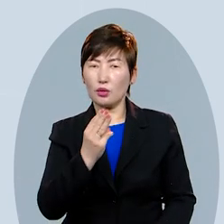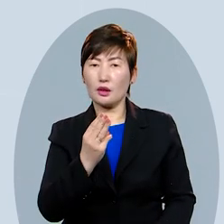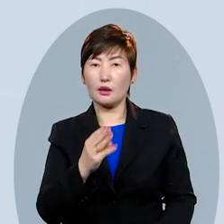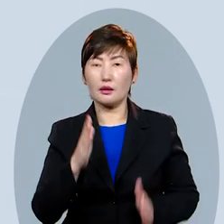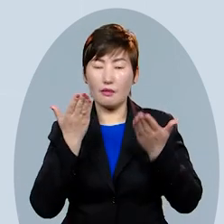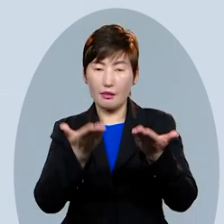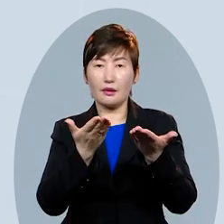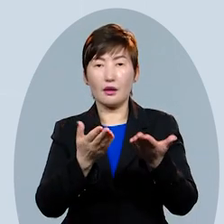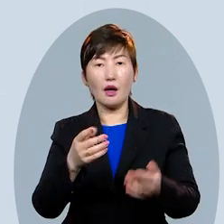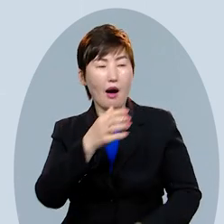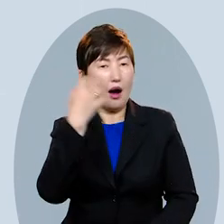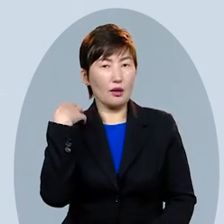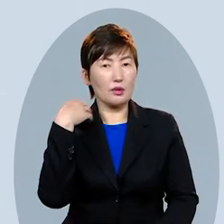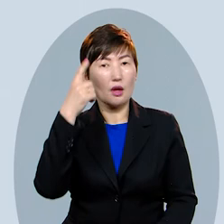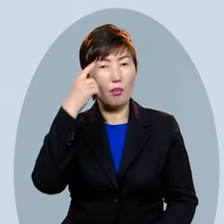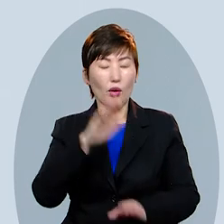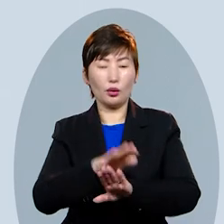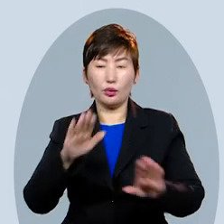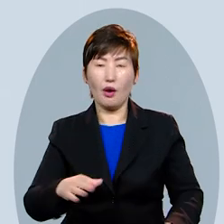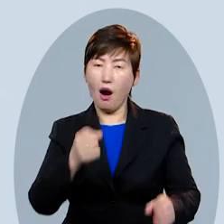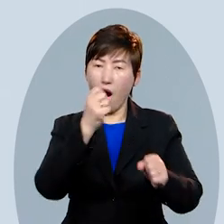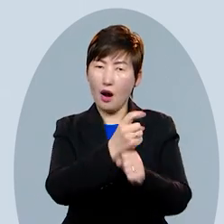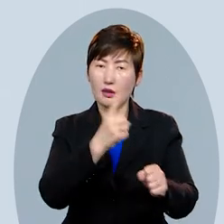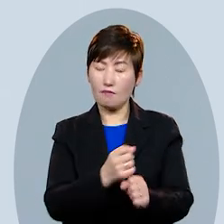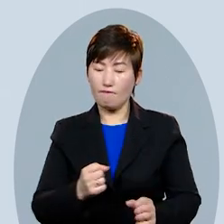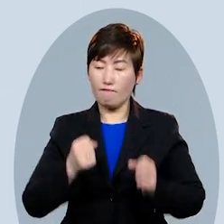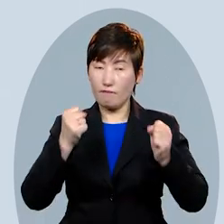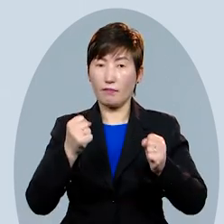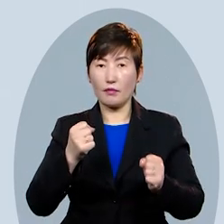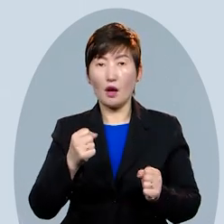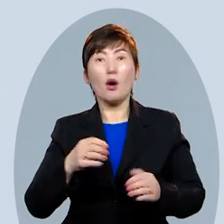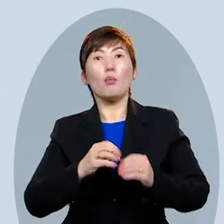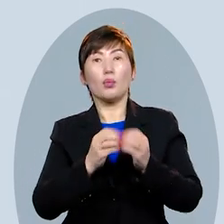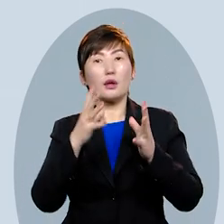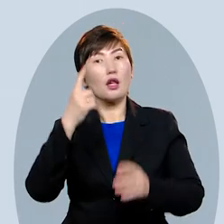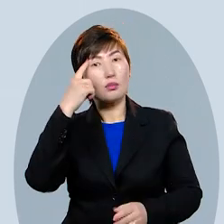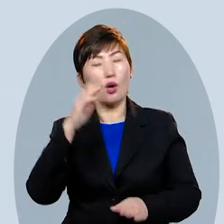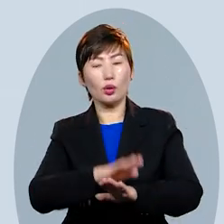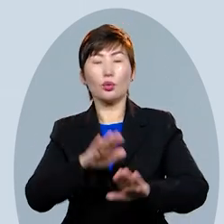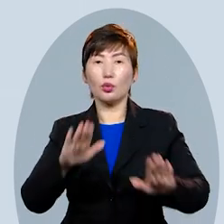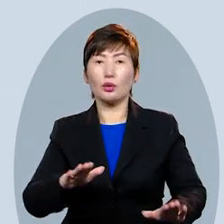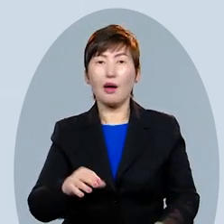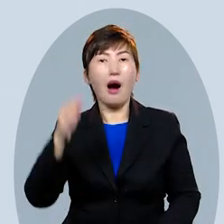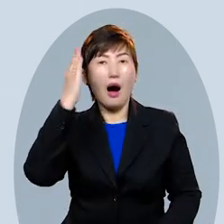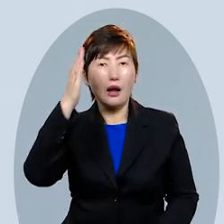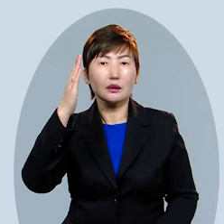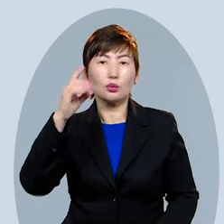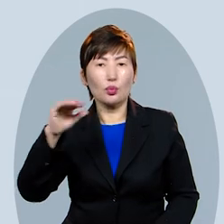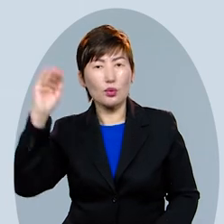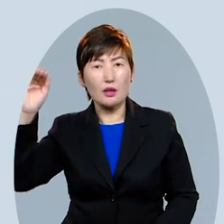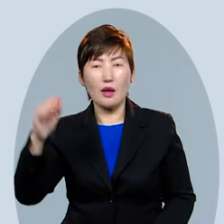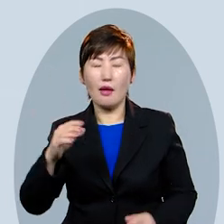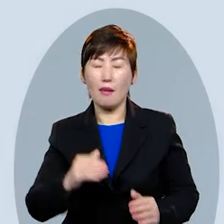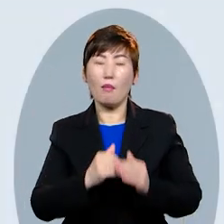хүүхэд, үнэнч шударгаыг дээдэлдэг хариуцлагатай Монгол хүүхэд, ажил хөдөлмөрт шамдангүй бүтээлч